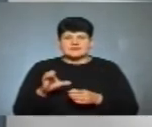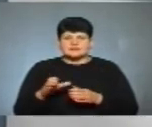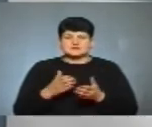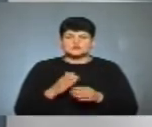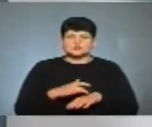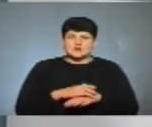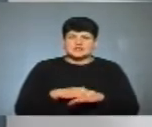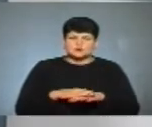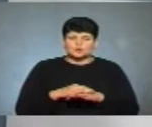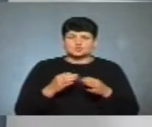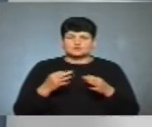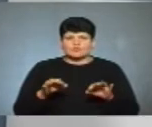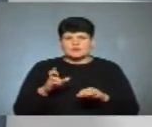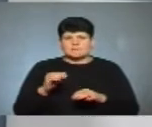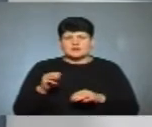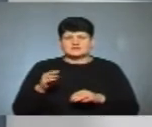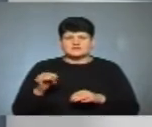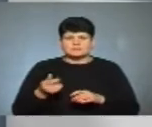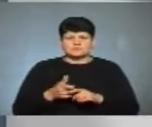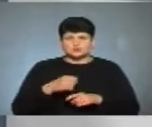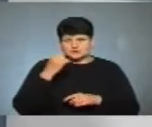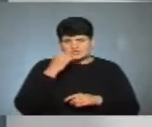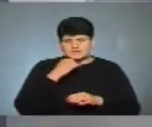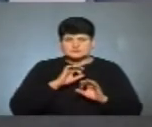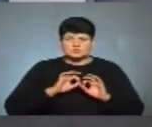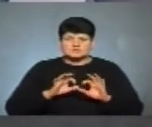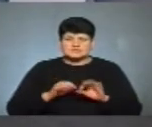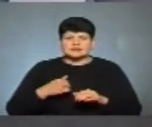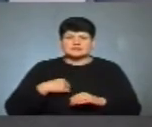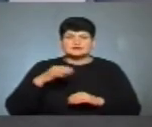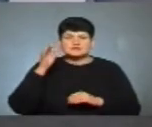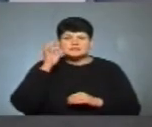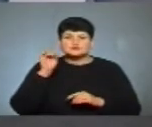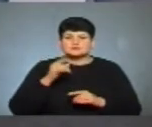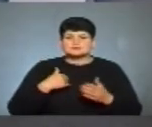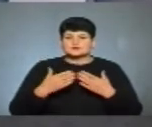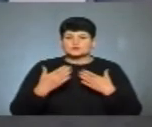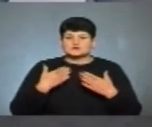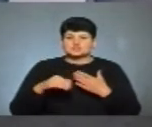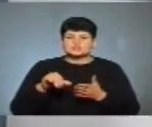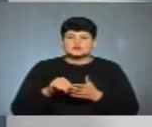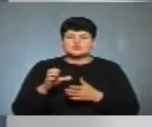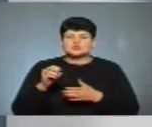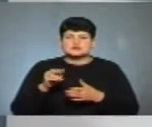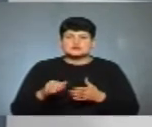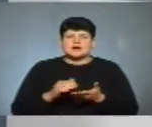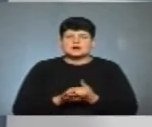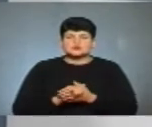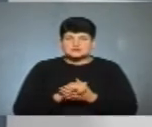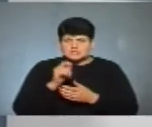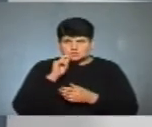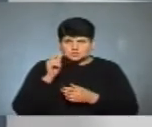народу», «Свобода» і «Батьківщина». А ми вам дуже дякуємо за роз'яснення. Я нагадаю, що ми спілкувалися із членом Соціологічної асоціації